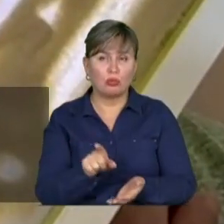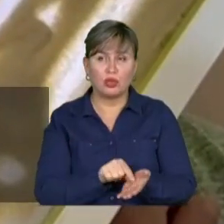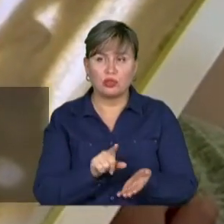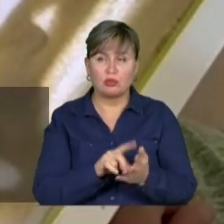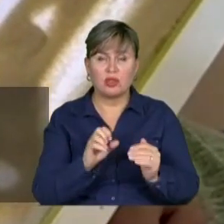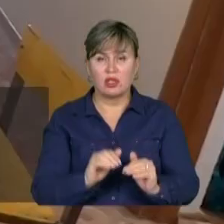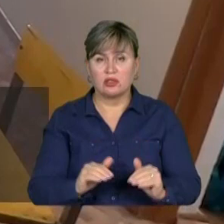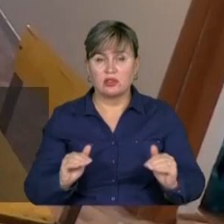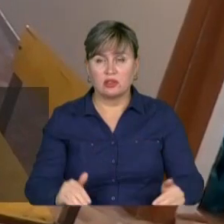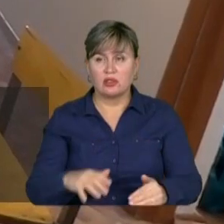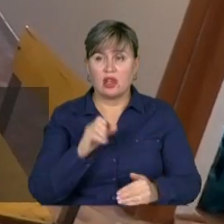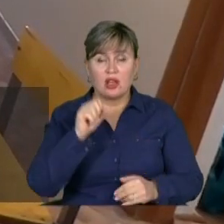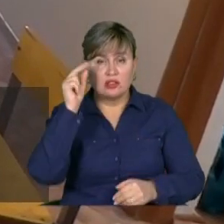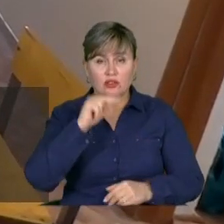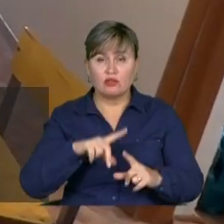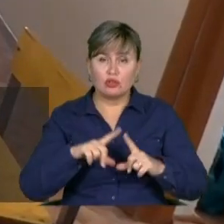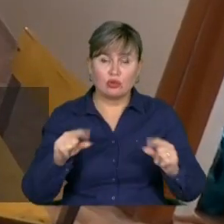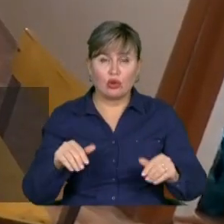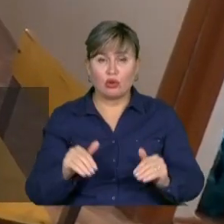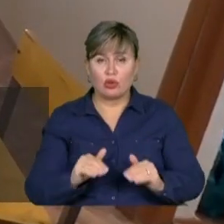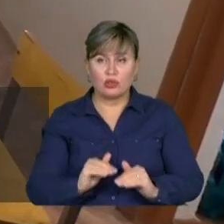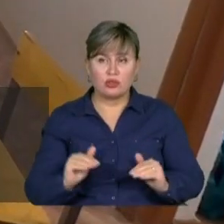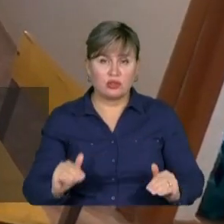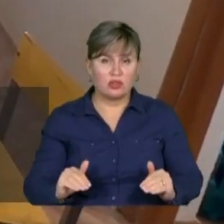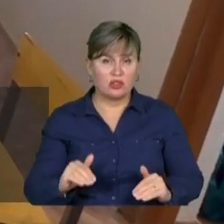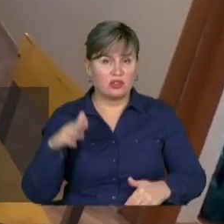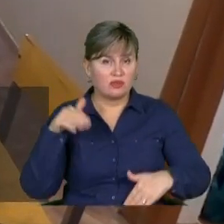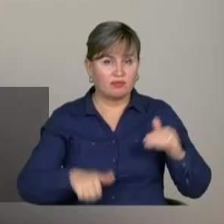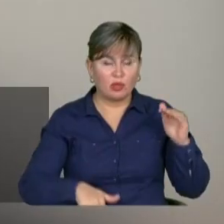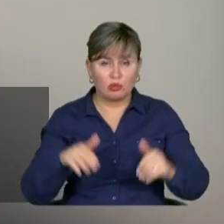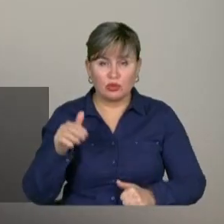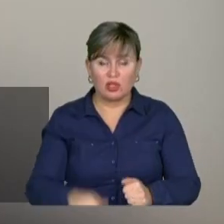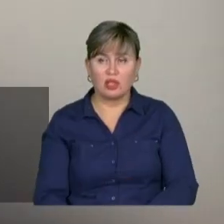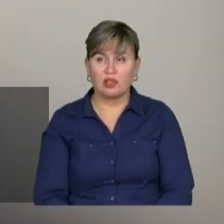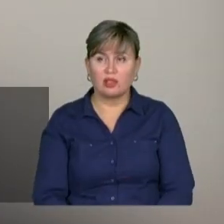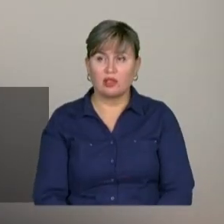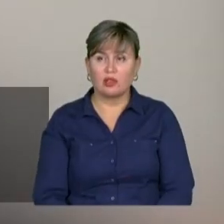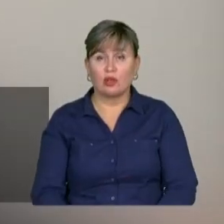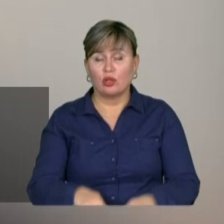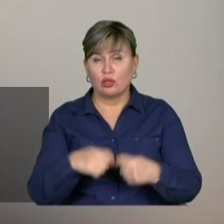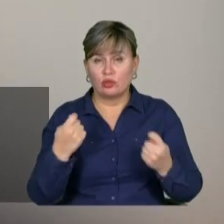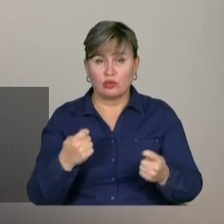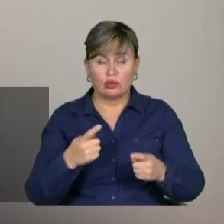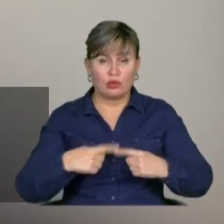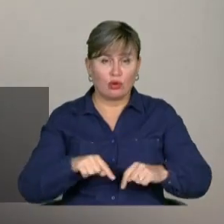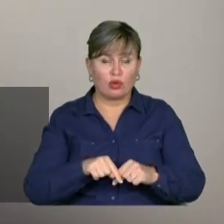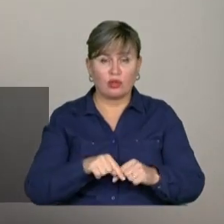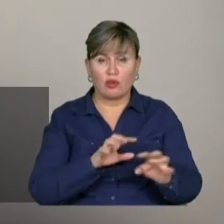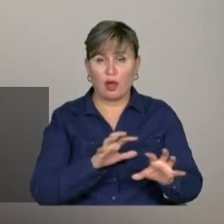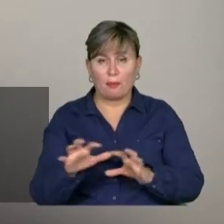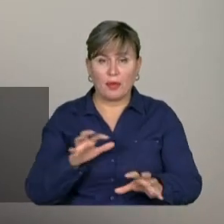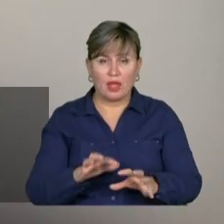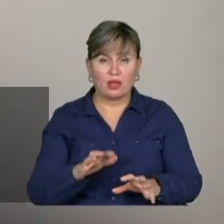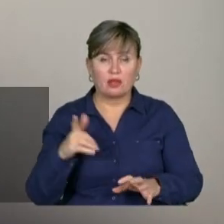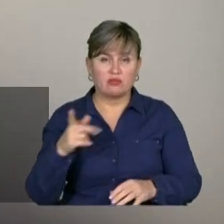на детей. А вот занятия в школе и колледже дети практически не посещали. О нарушениях со стороны органов опеки, они,